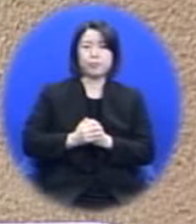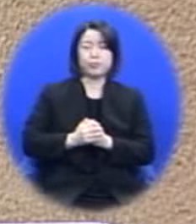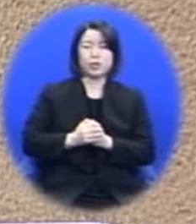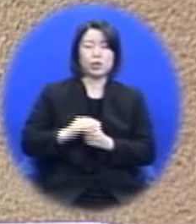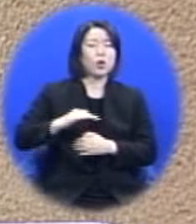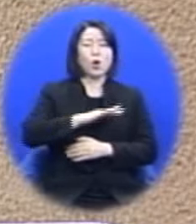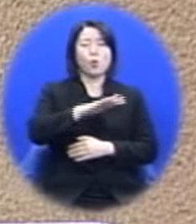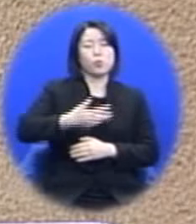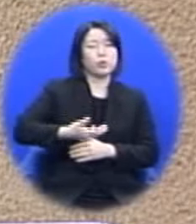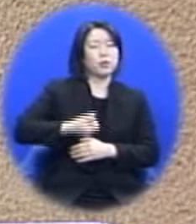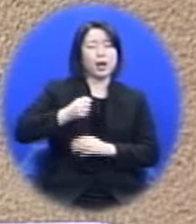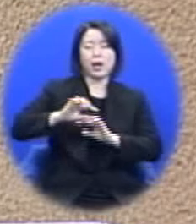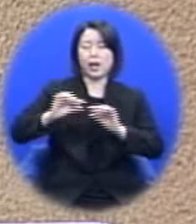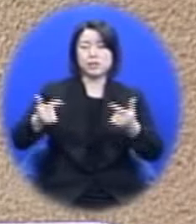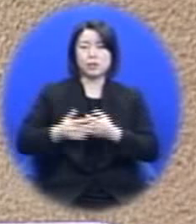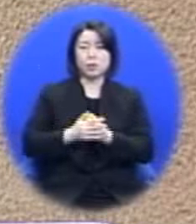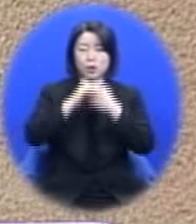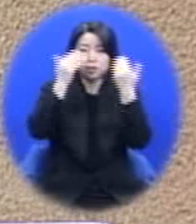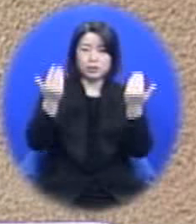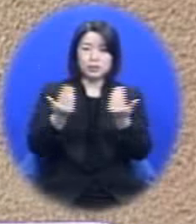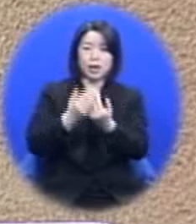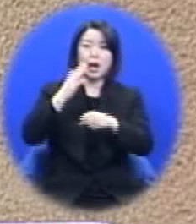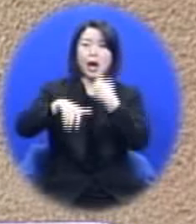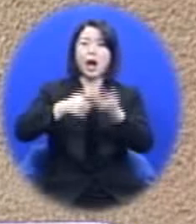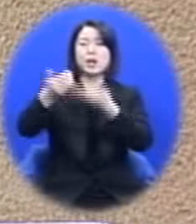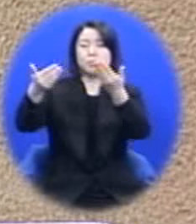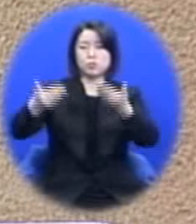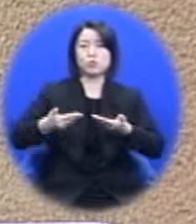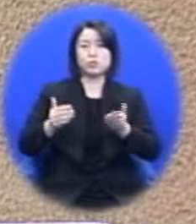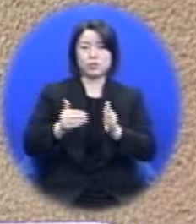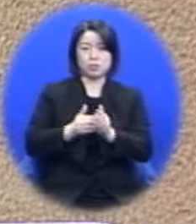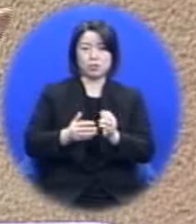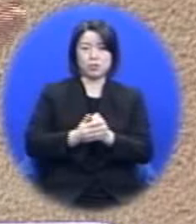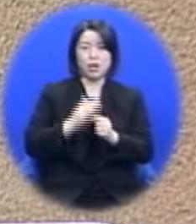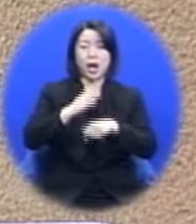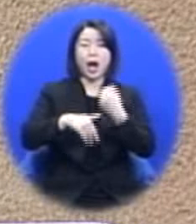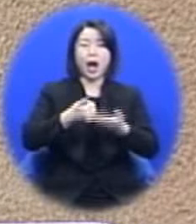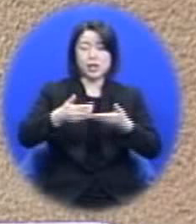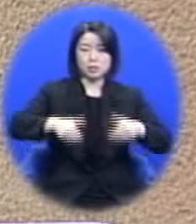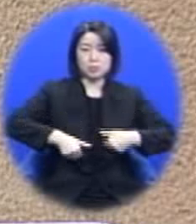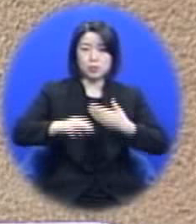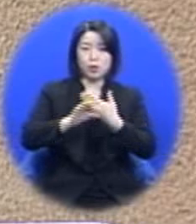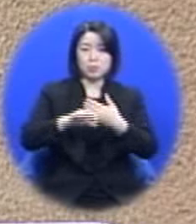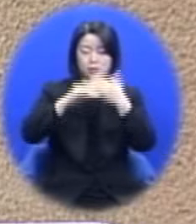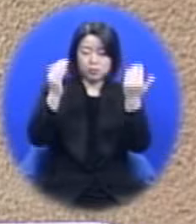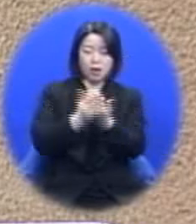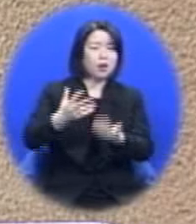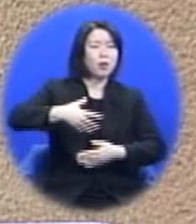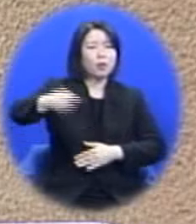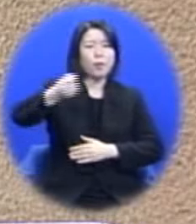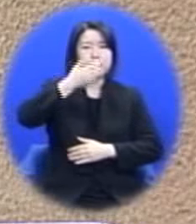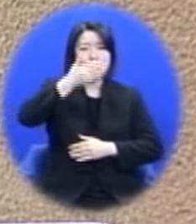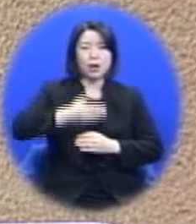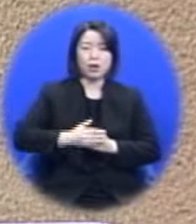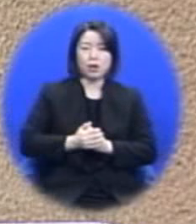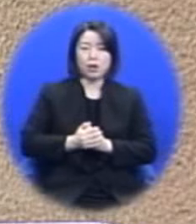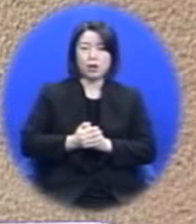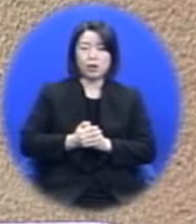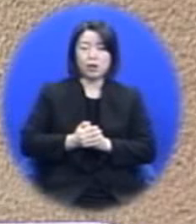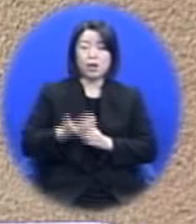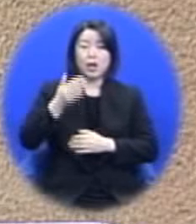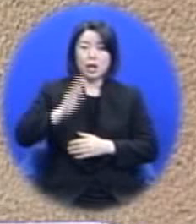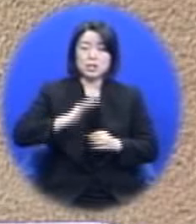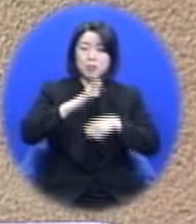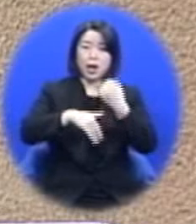우리 거 아닙니다. 다 하나님이 주신 것일 뿐이에요. 하나님이 필요하시면 거두 가세요. 그런데